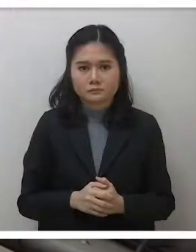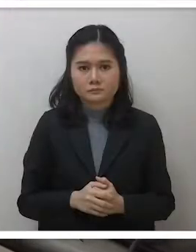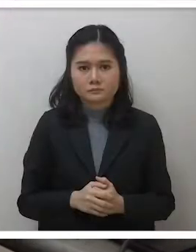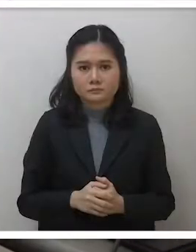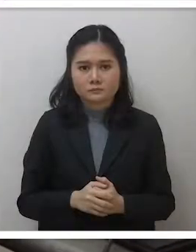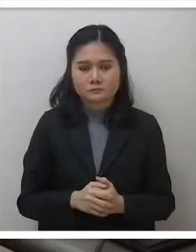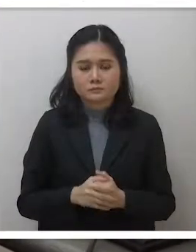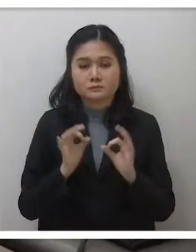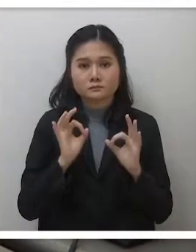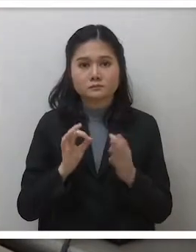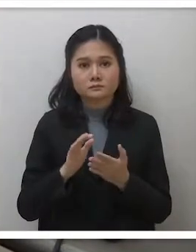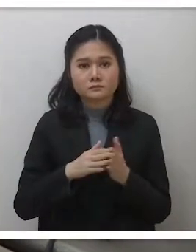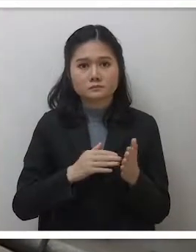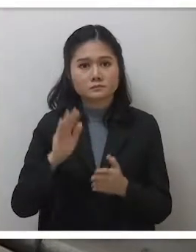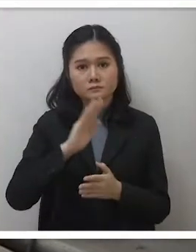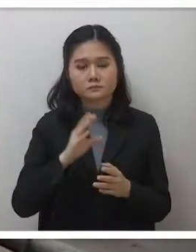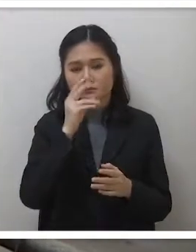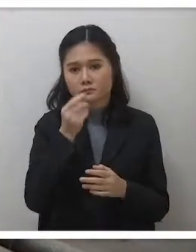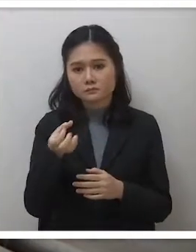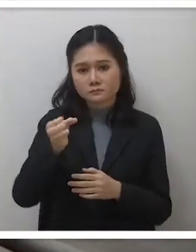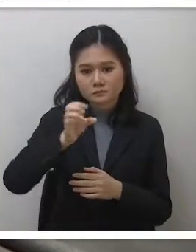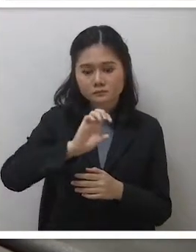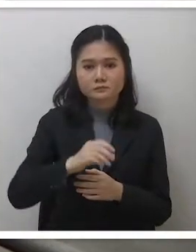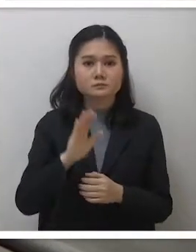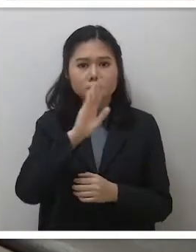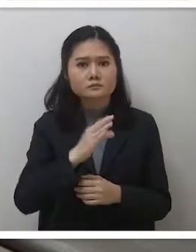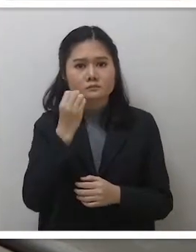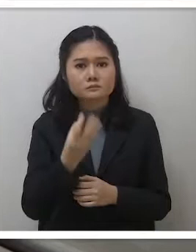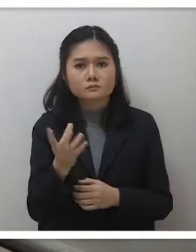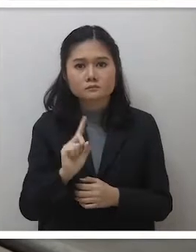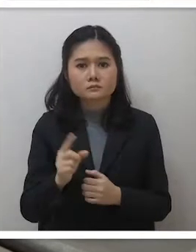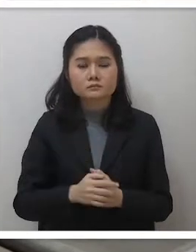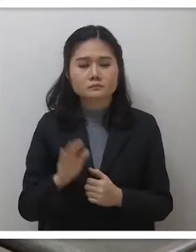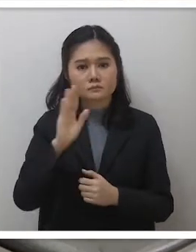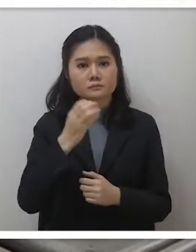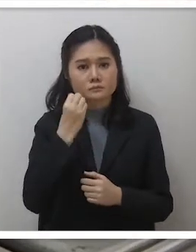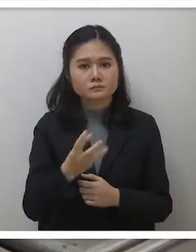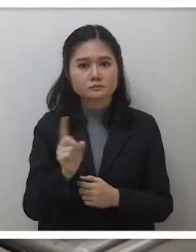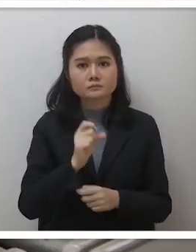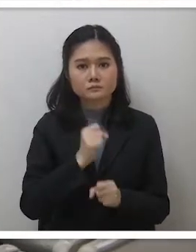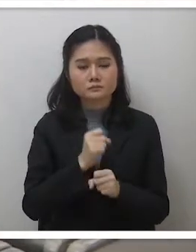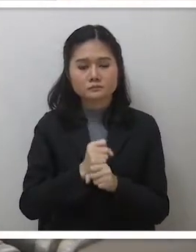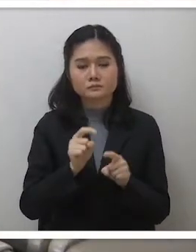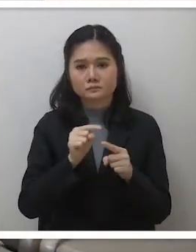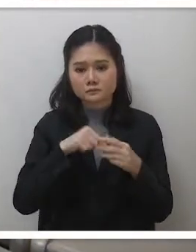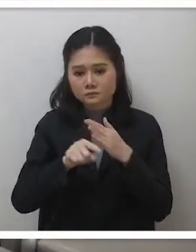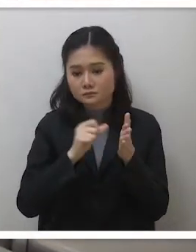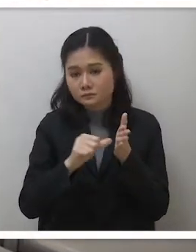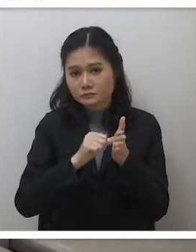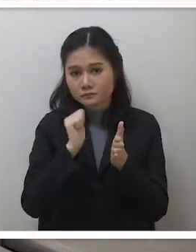โอเคอ่อนแล้วก็ลองเทลงไปอ่อนมากไปไหมอ่อนมากไปเราสามารถเข้าไปแก้ไข